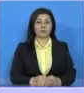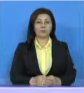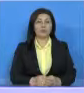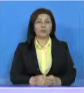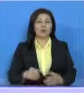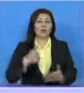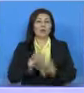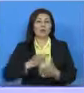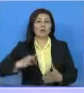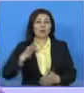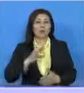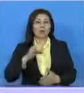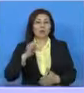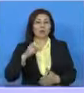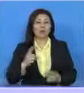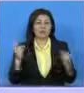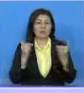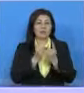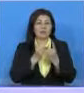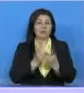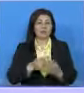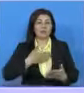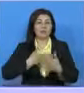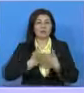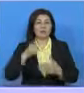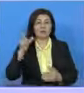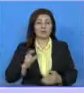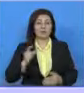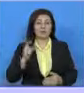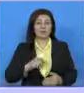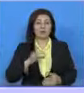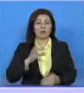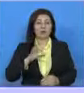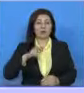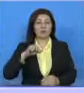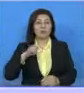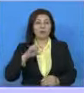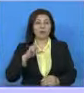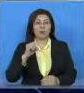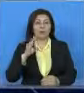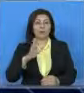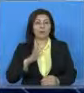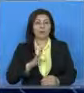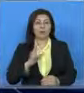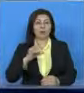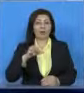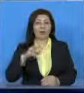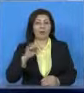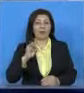Аким области Ундасын Уразалин принял государственных и общественных деятелей Умерзака Озганбаева, Жалгашты